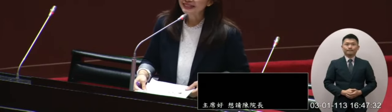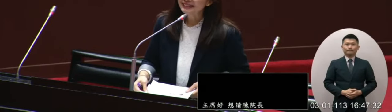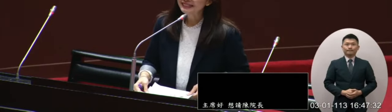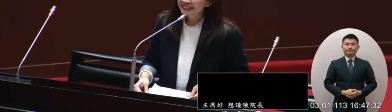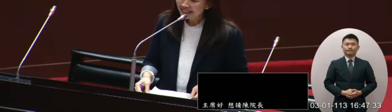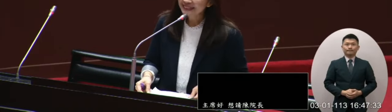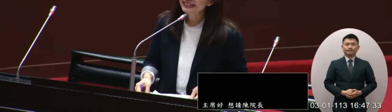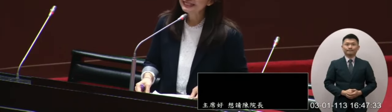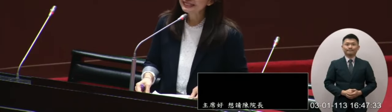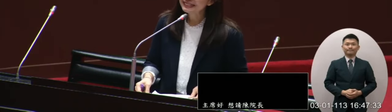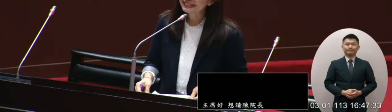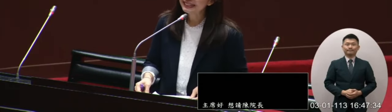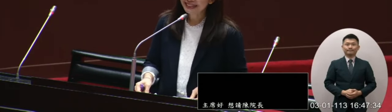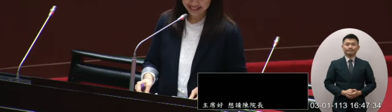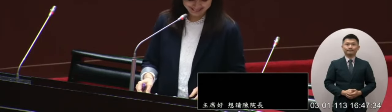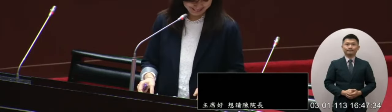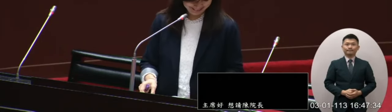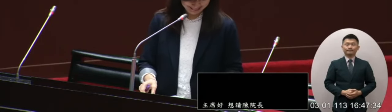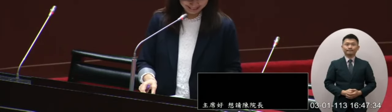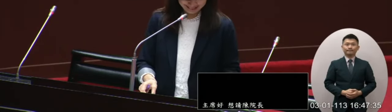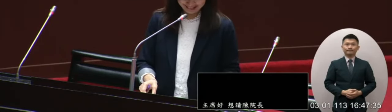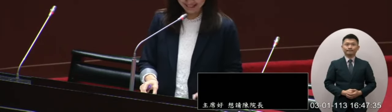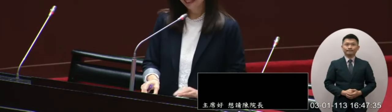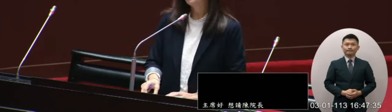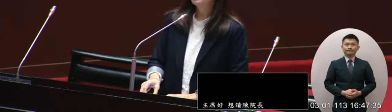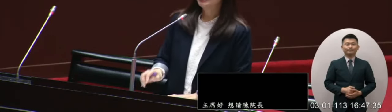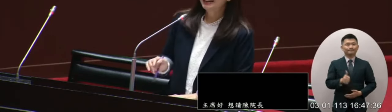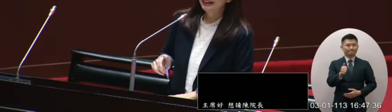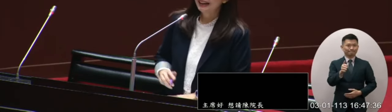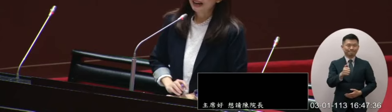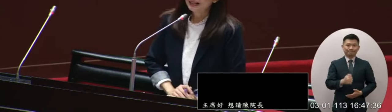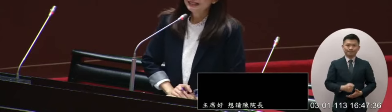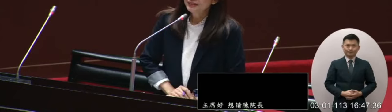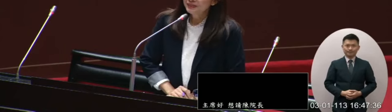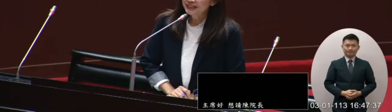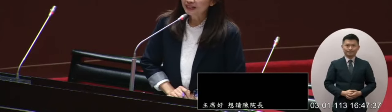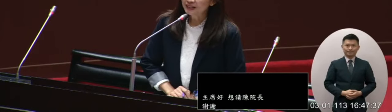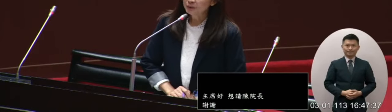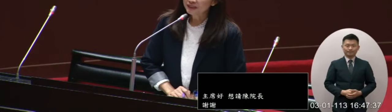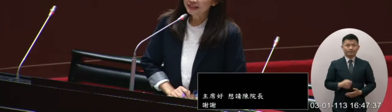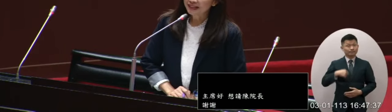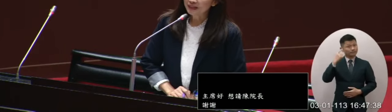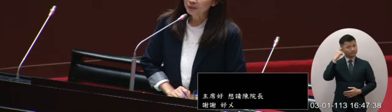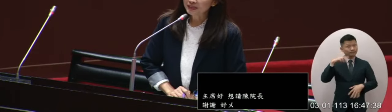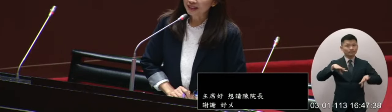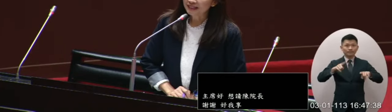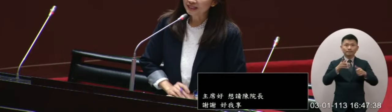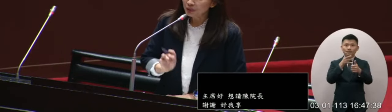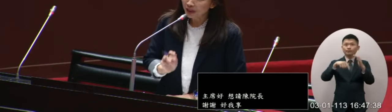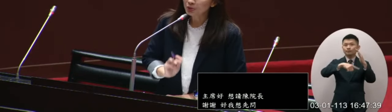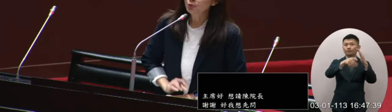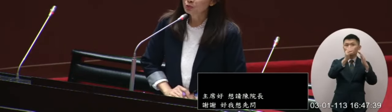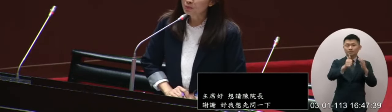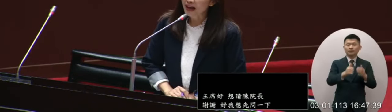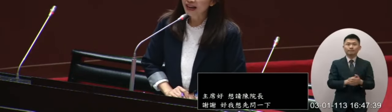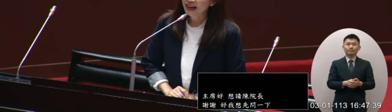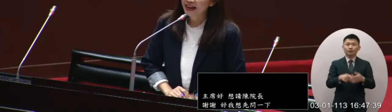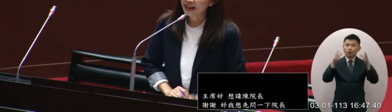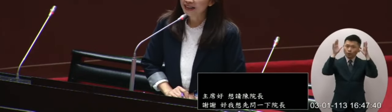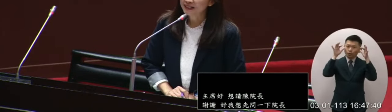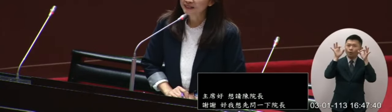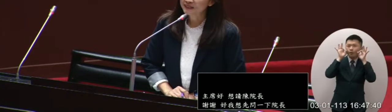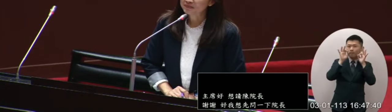郭永安，恭喜你啊，担任这个立委。 我想先问一下院长，你有养宠物